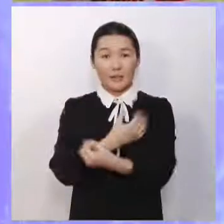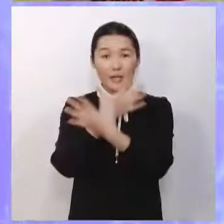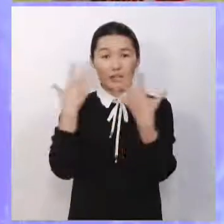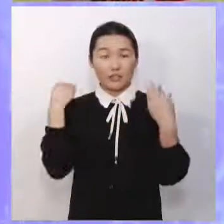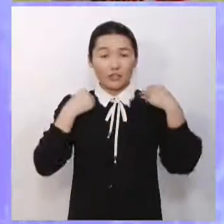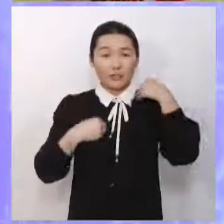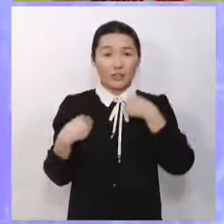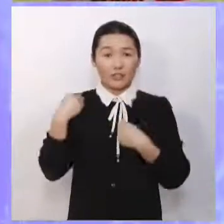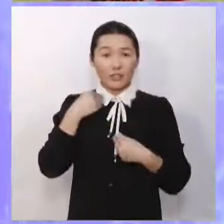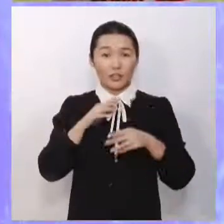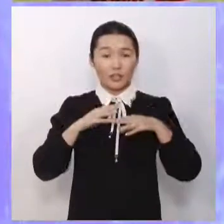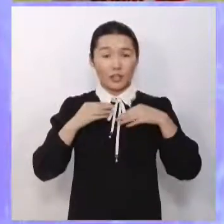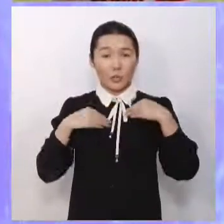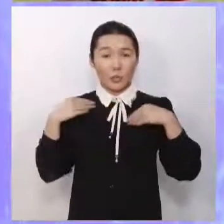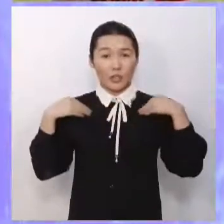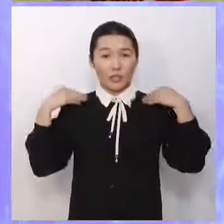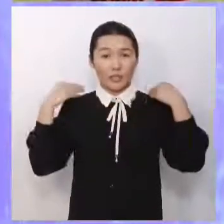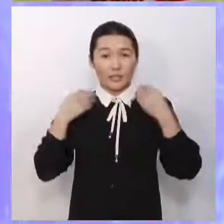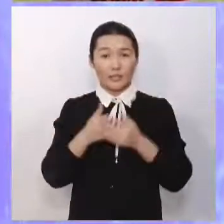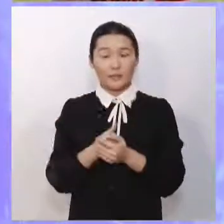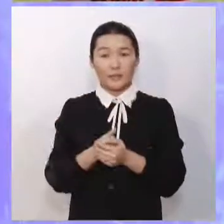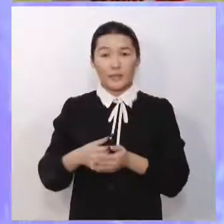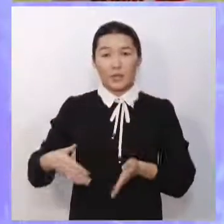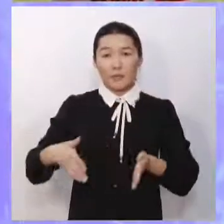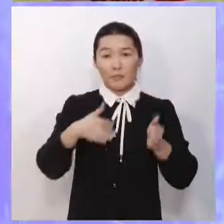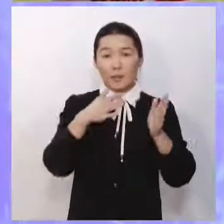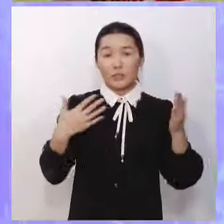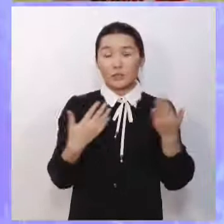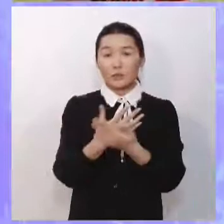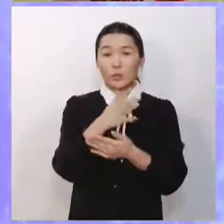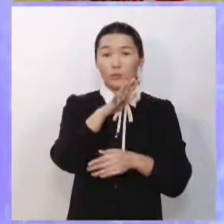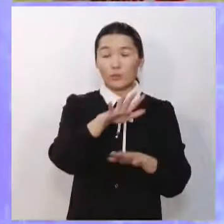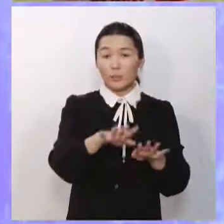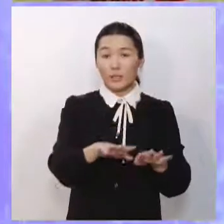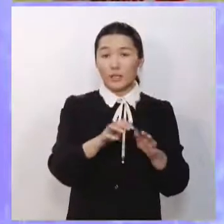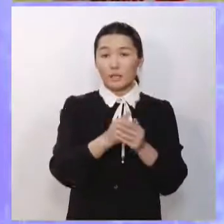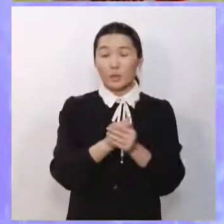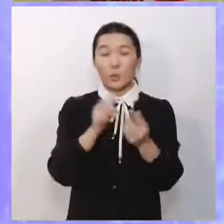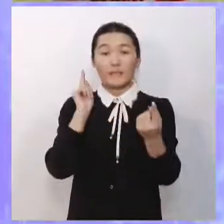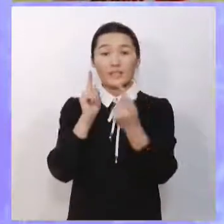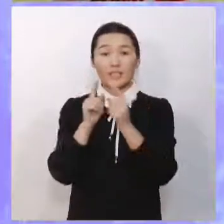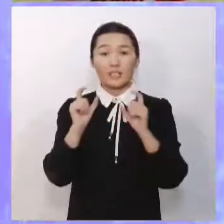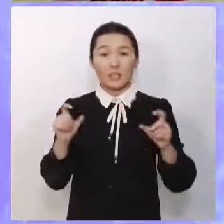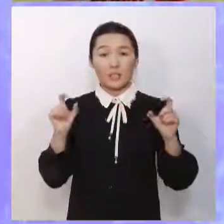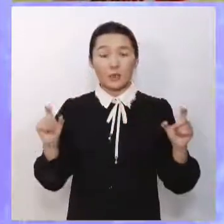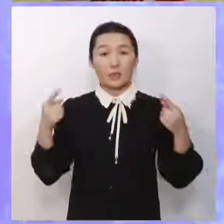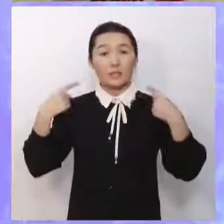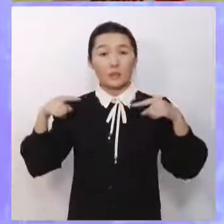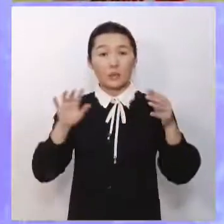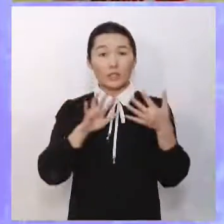одежды и украшения. По пути к новому месту их встречали люди из других